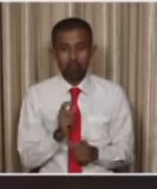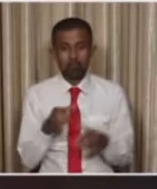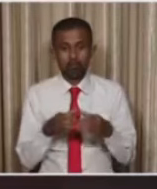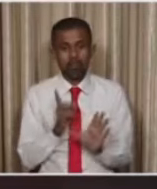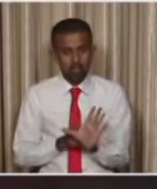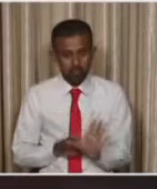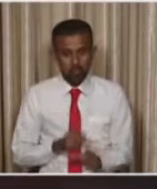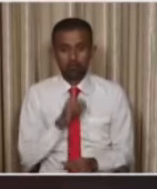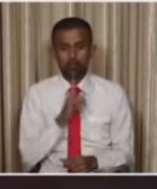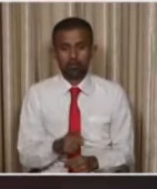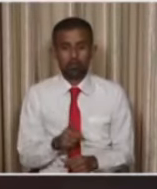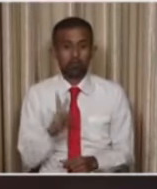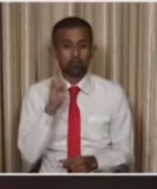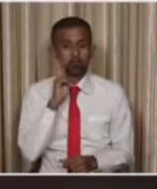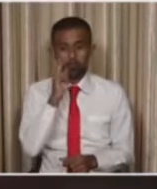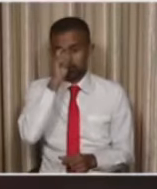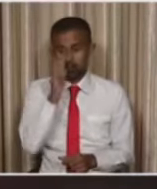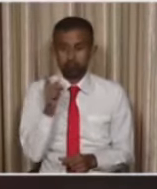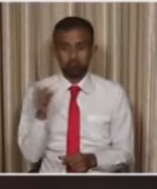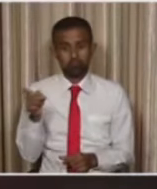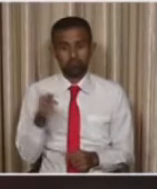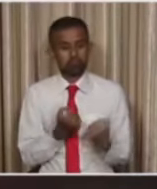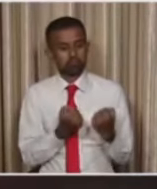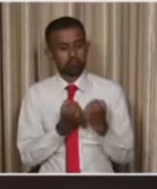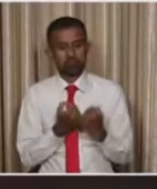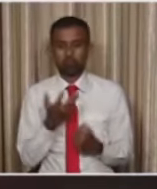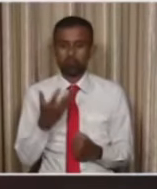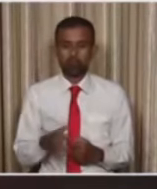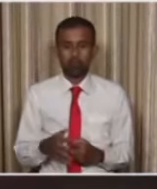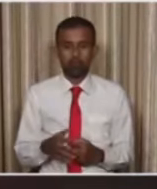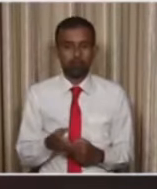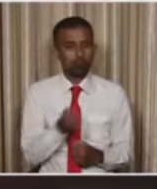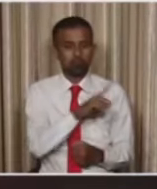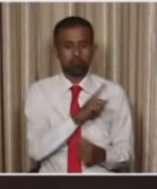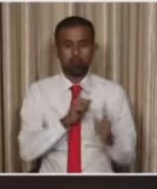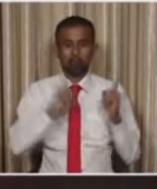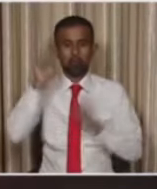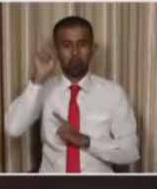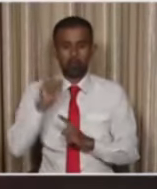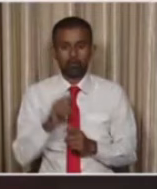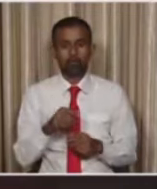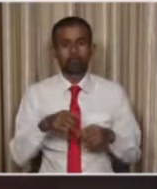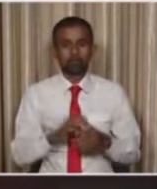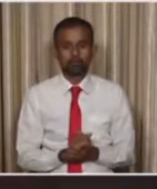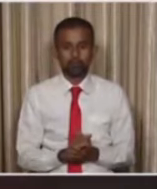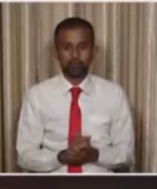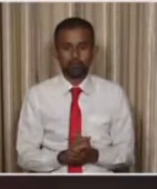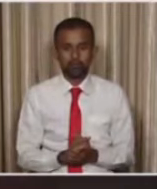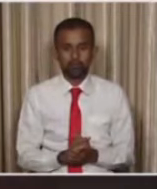එක තමයි රනිල් වික්‍රමසිංහ මහත්තයා තමයි මේ අභියෝගේ බාරගත්තේ. අනිත් අය පලා ගියා, එතනත් පලා තියෙනවා